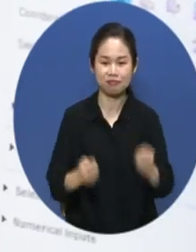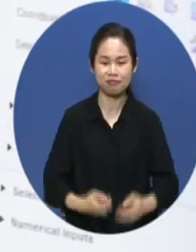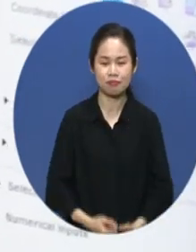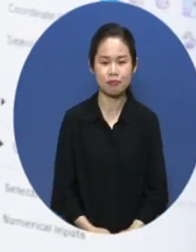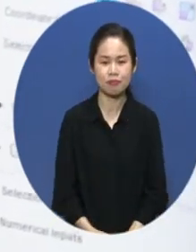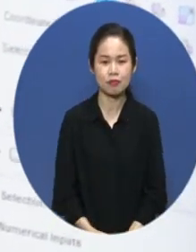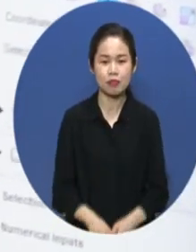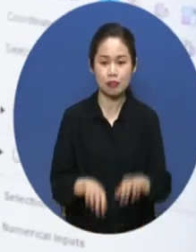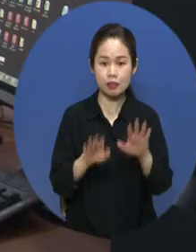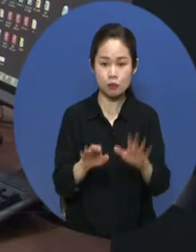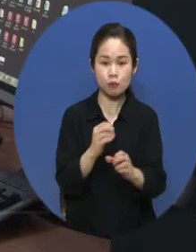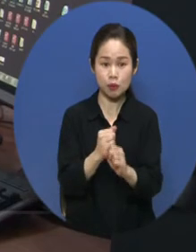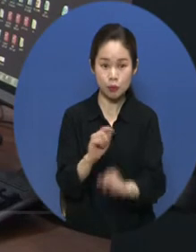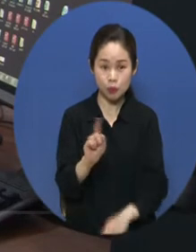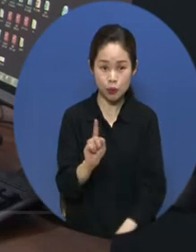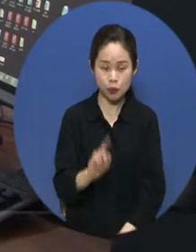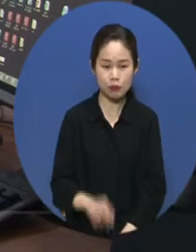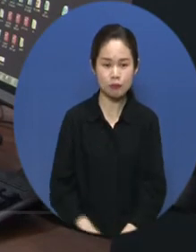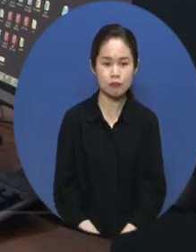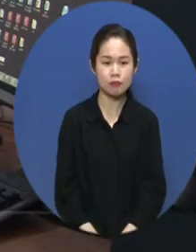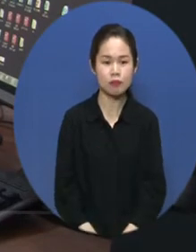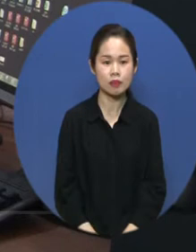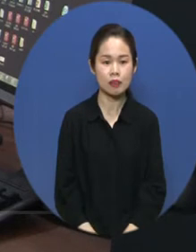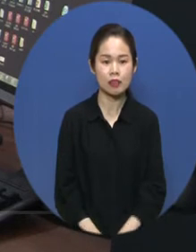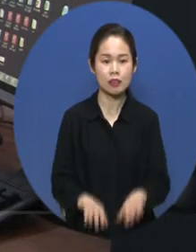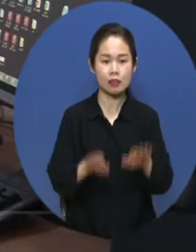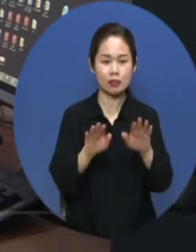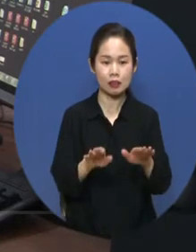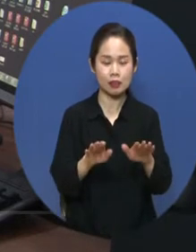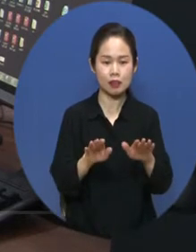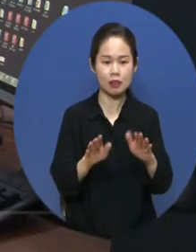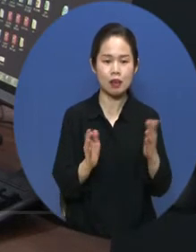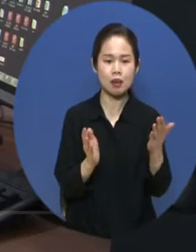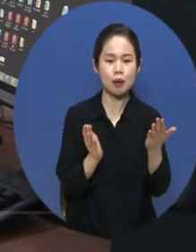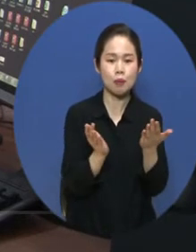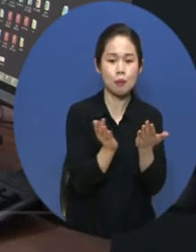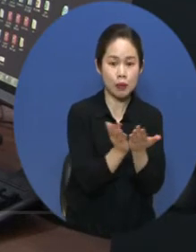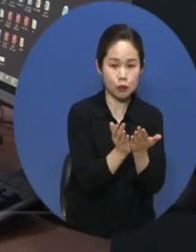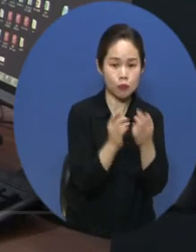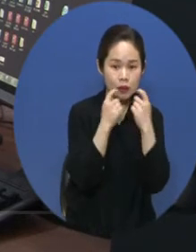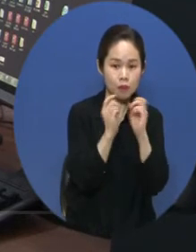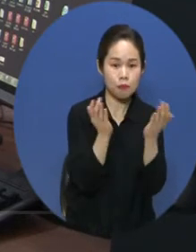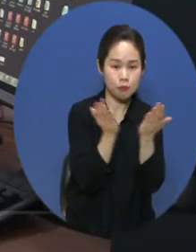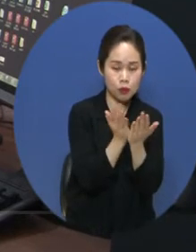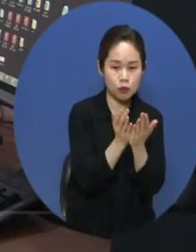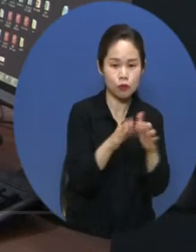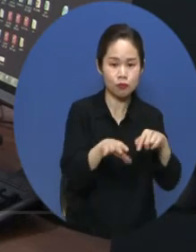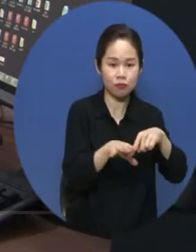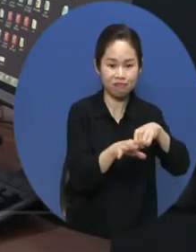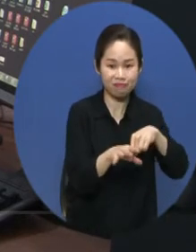지금 어떤 작업하고 계셨던 거예요? 지금은 맞춤 제작 필기 보조기구 디자인을 하고 있습니다.